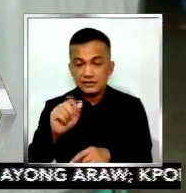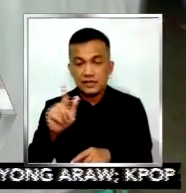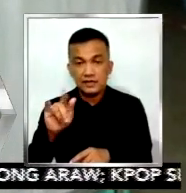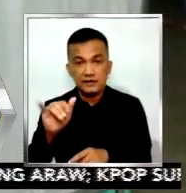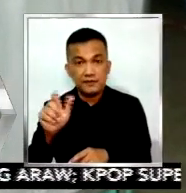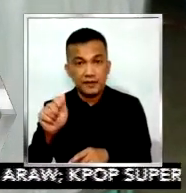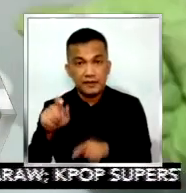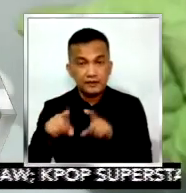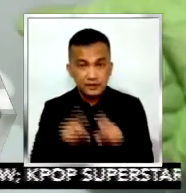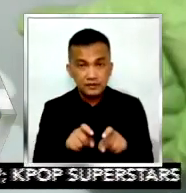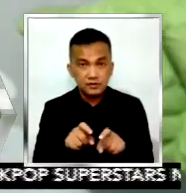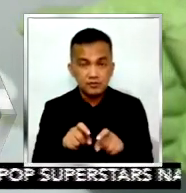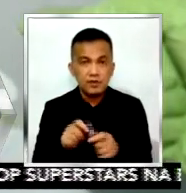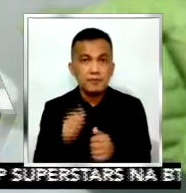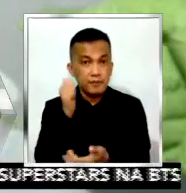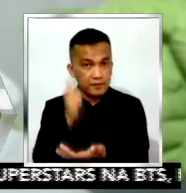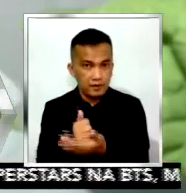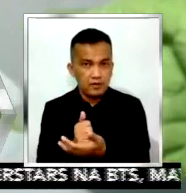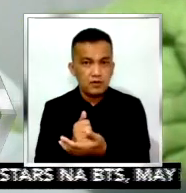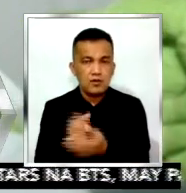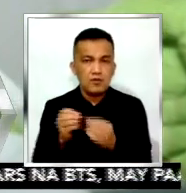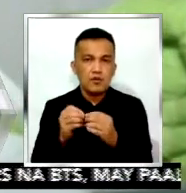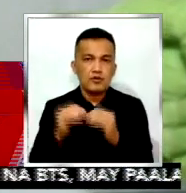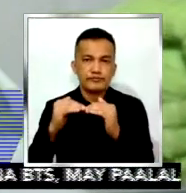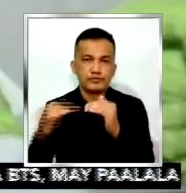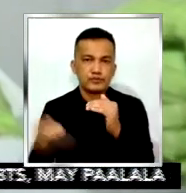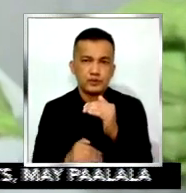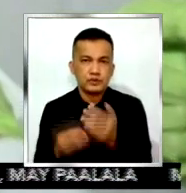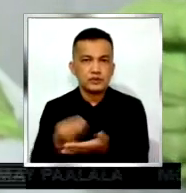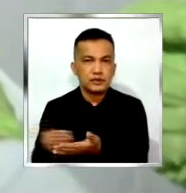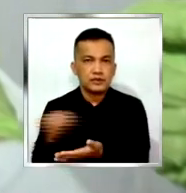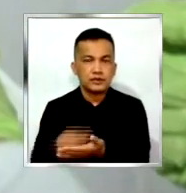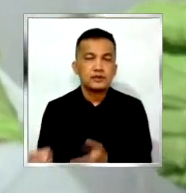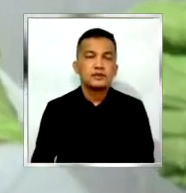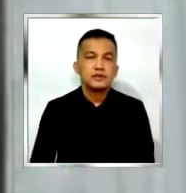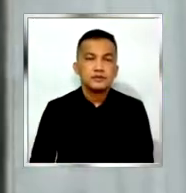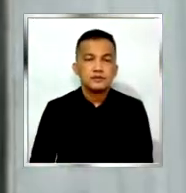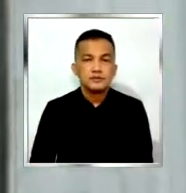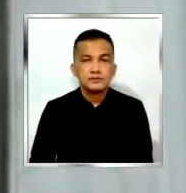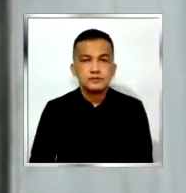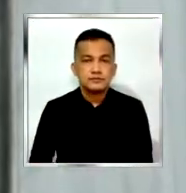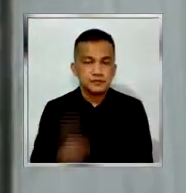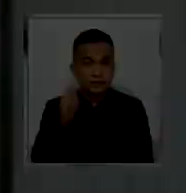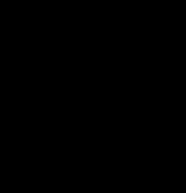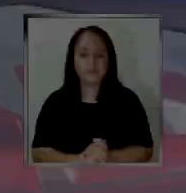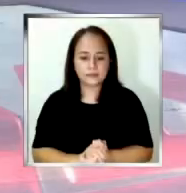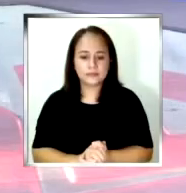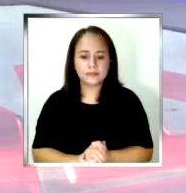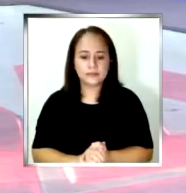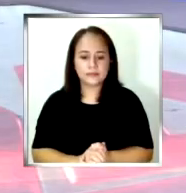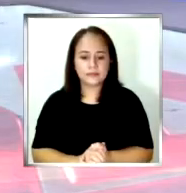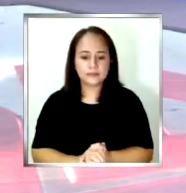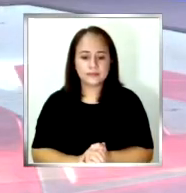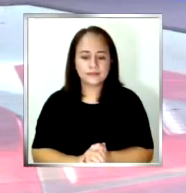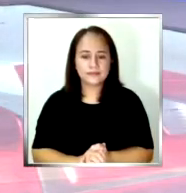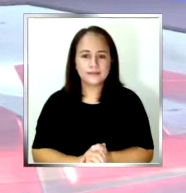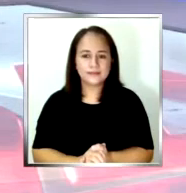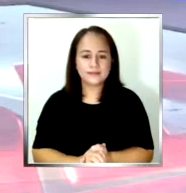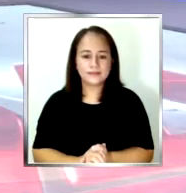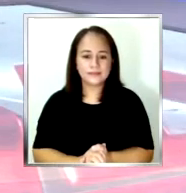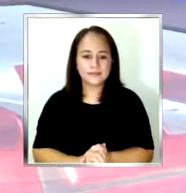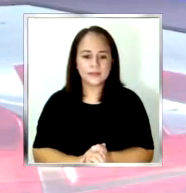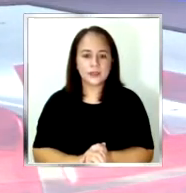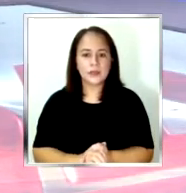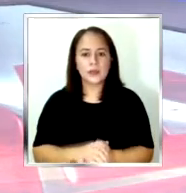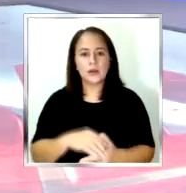mas magpapababa pa sa gastos. Tina Panganiban Perez, Nakatutok, 24 Oras. Saku-sakong expired